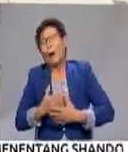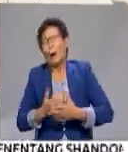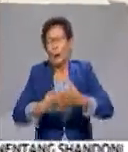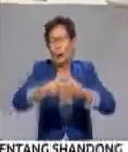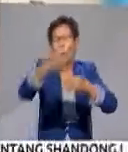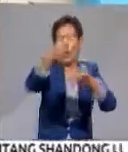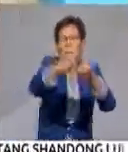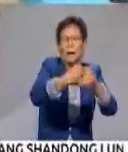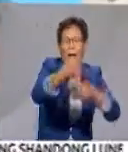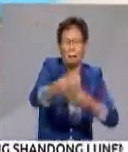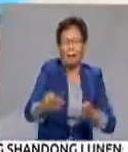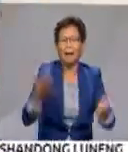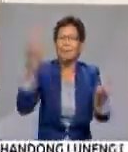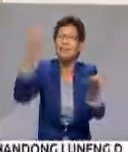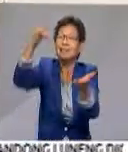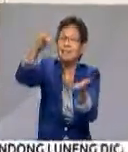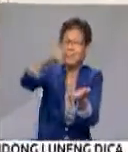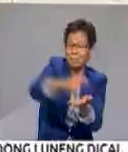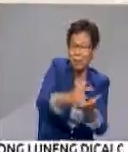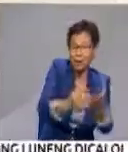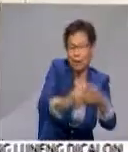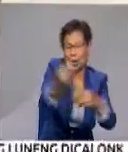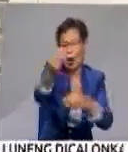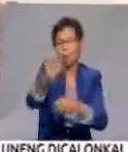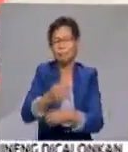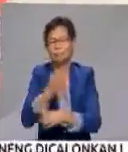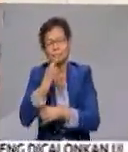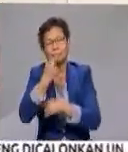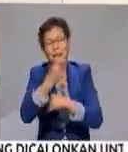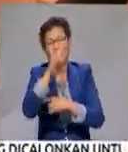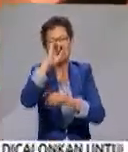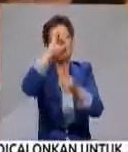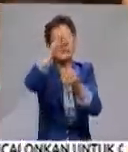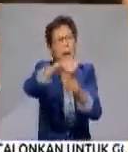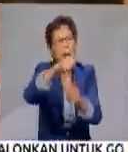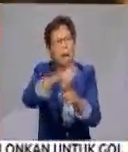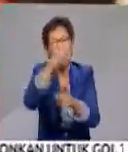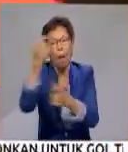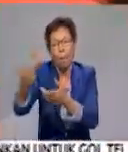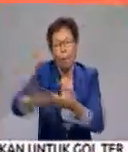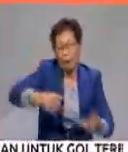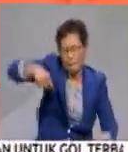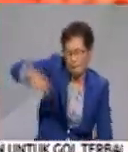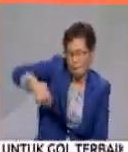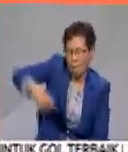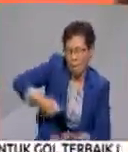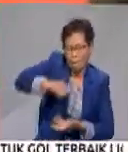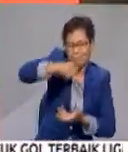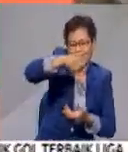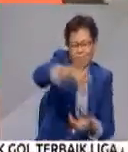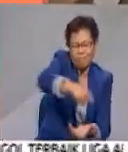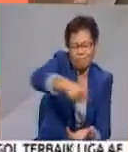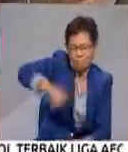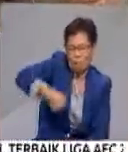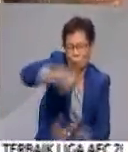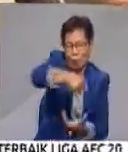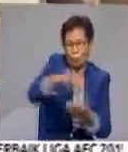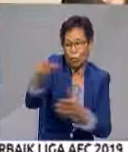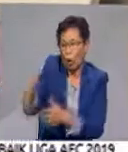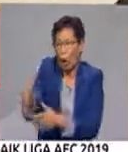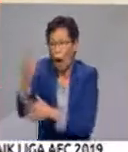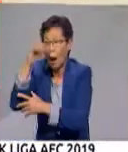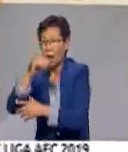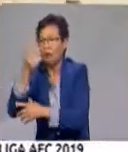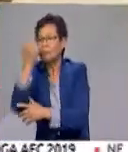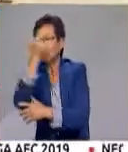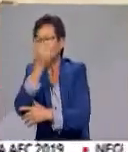keluar dari balai ketibaan. Exposto mendakwa dia ditipu agar membawa beg yang diserahkan kepadanya oleh seorang lelaki